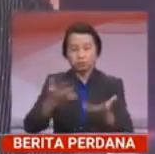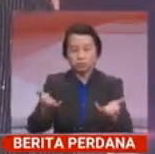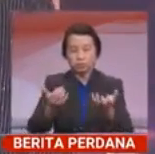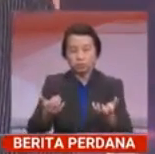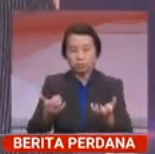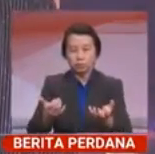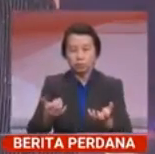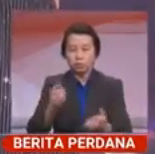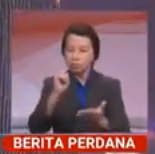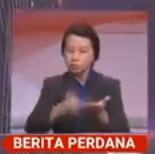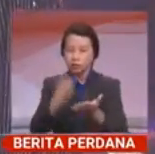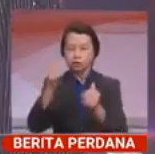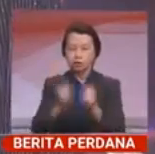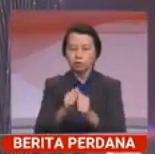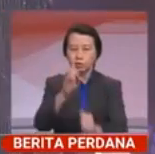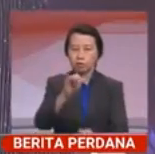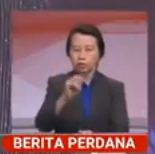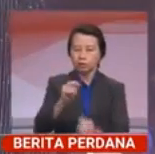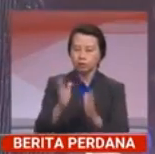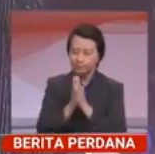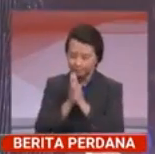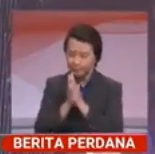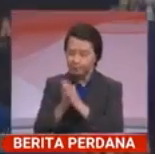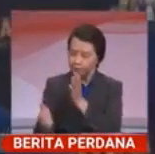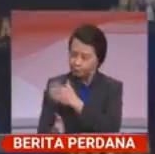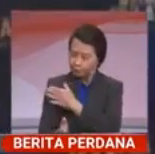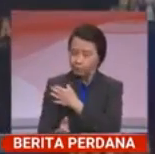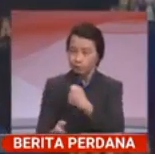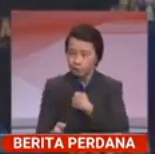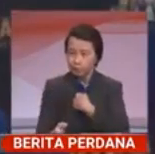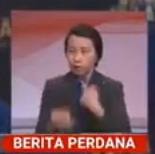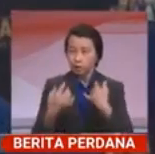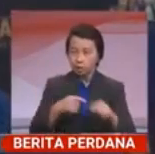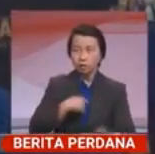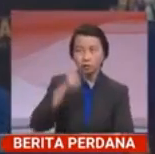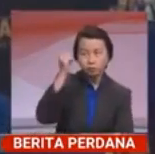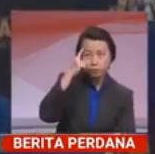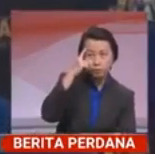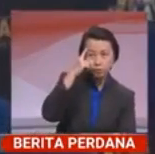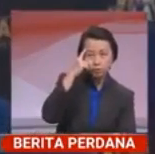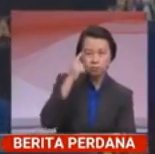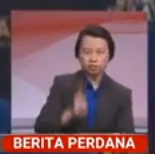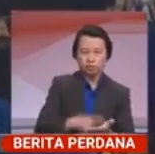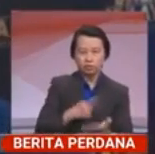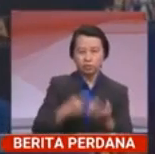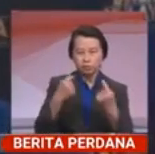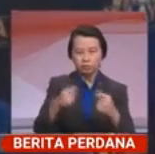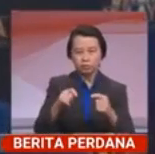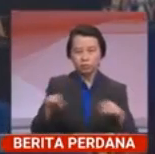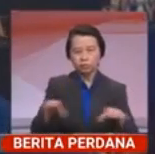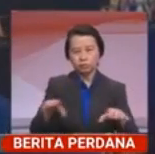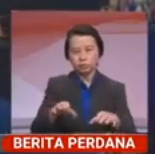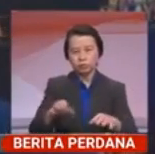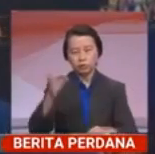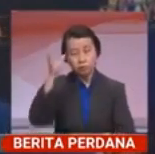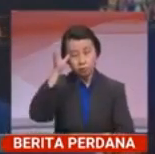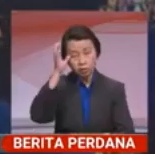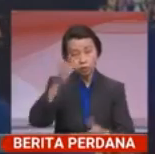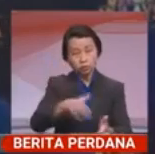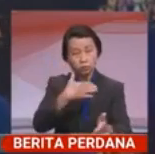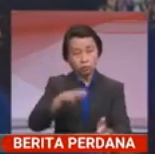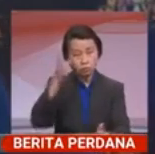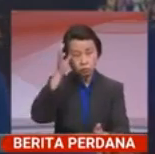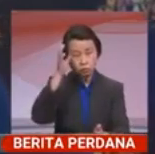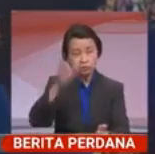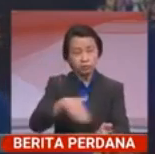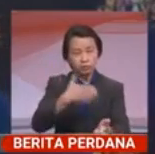bekerja sekali dengan Daniel, please do so. So Daniel tengah fikir kadang-kadang macam kalau cuma buat Chinese song saja ataupun